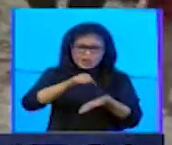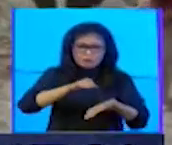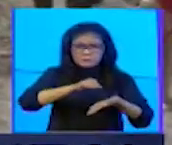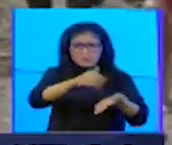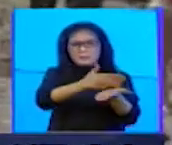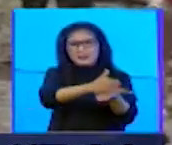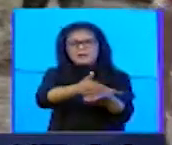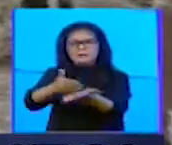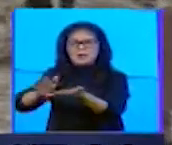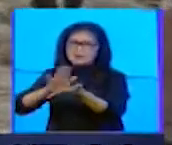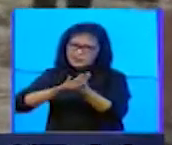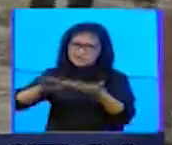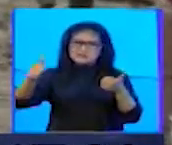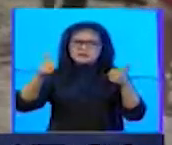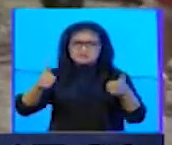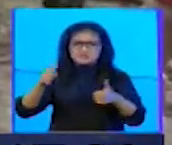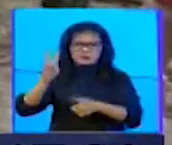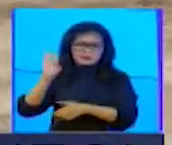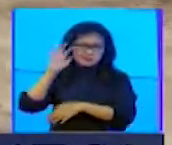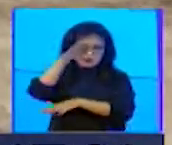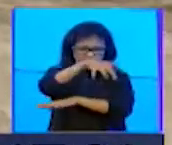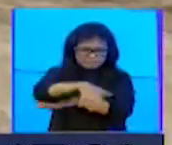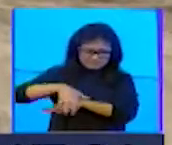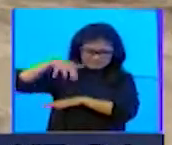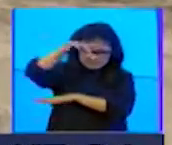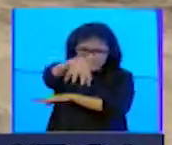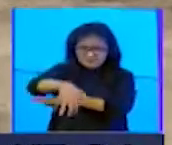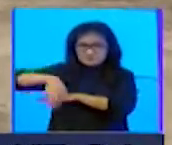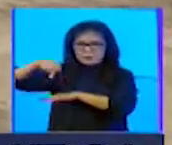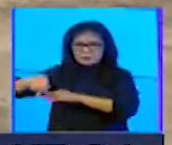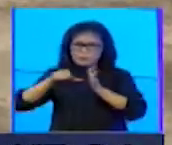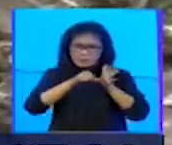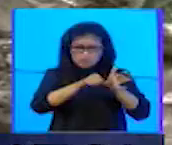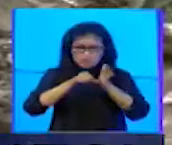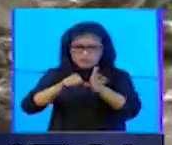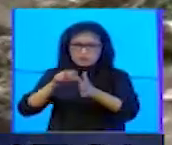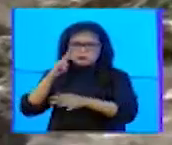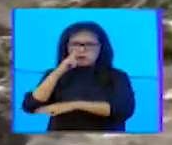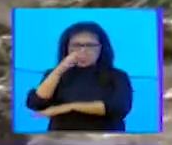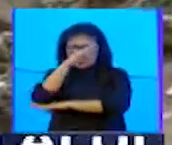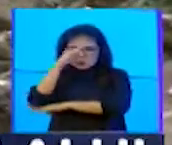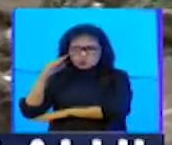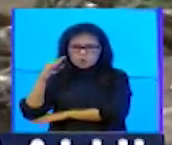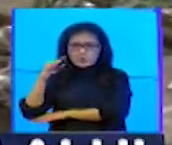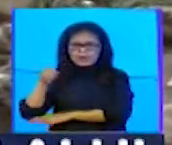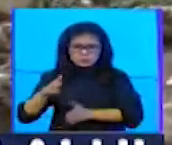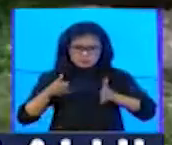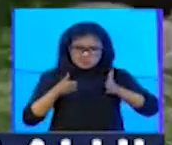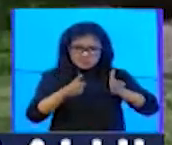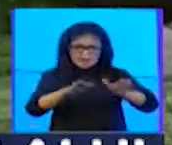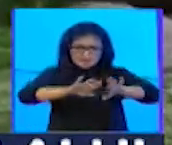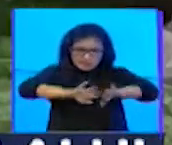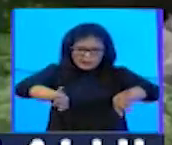setelah tiga unit alat berat Dinas PU Kabupaten Majene diturunkan pada senin sore jalur trans-sulawesi Akhirnya bisa dilalui